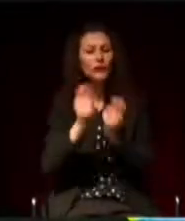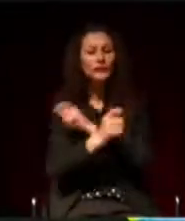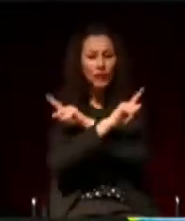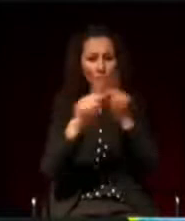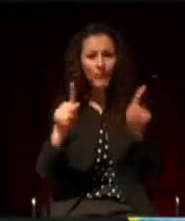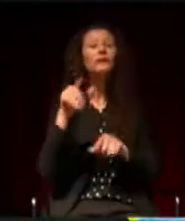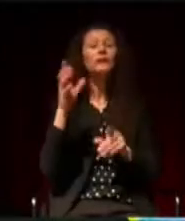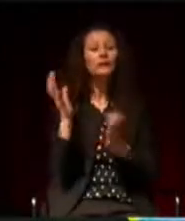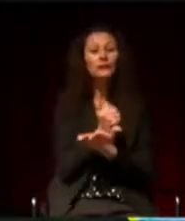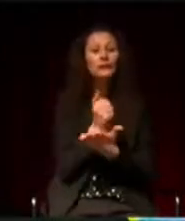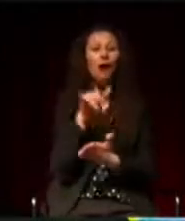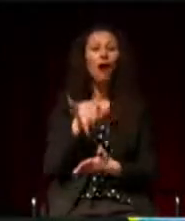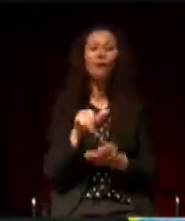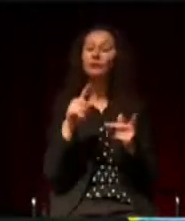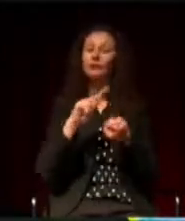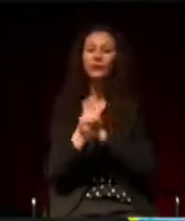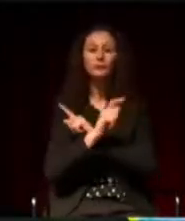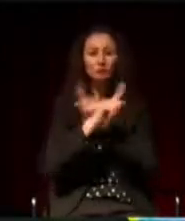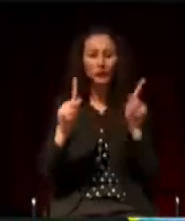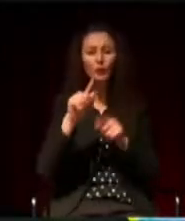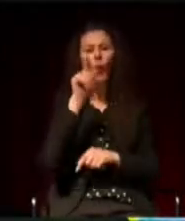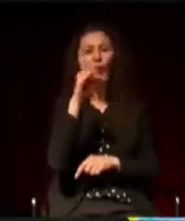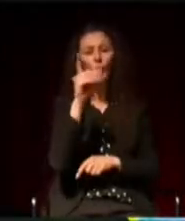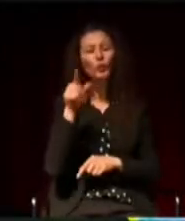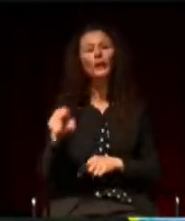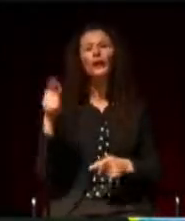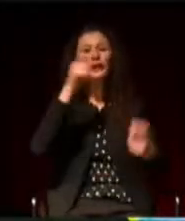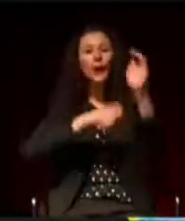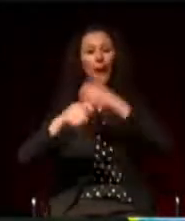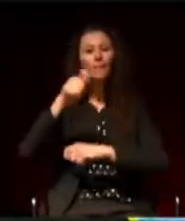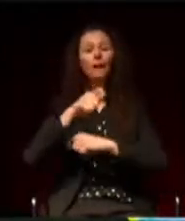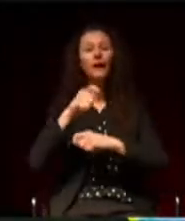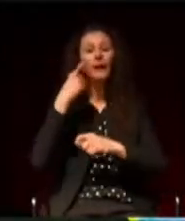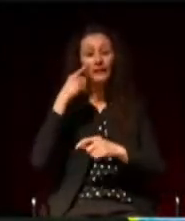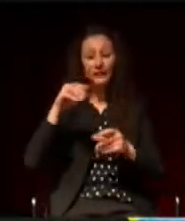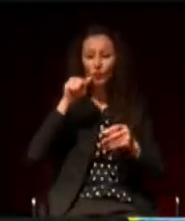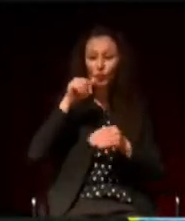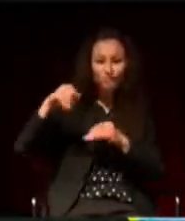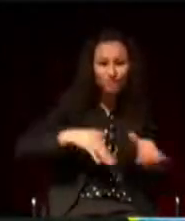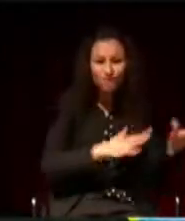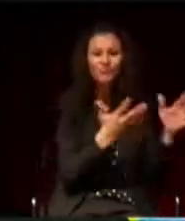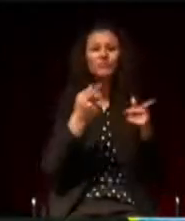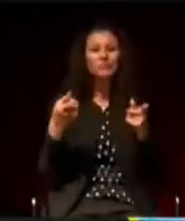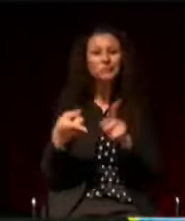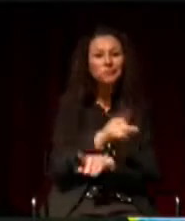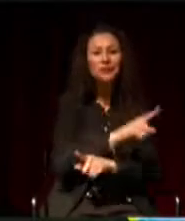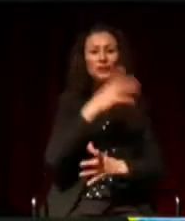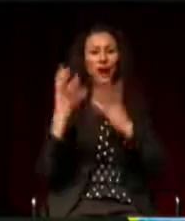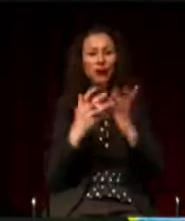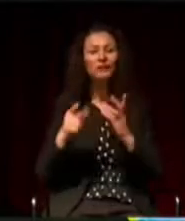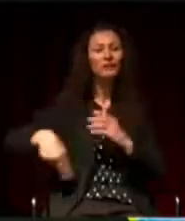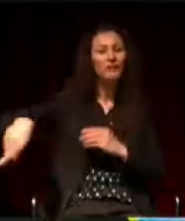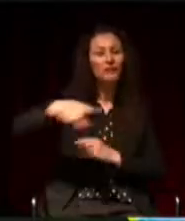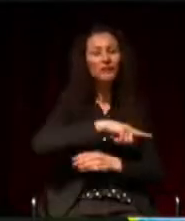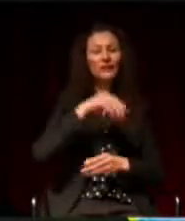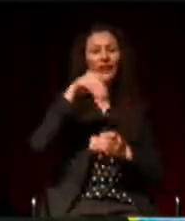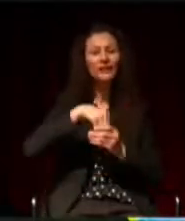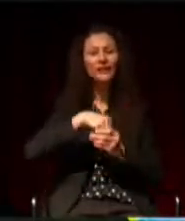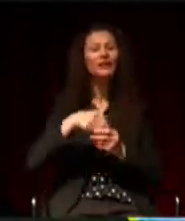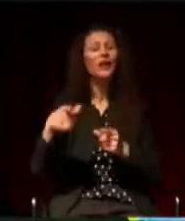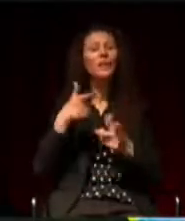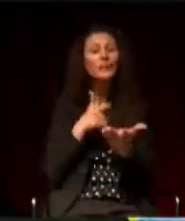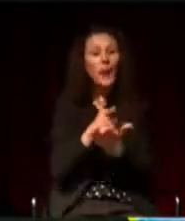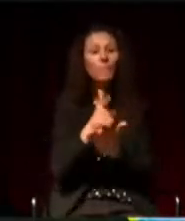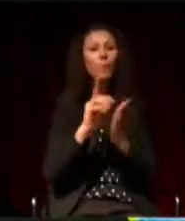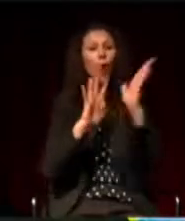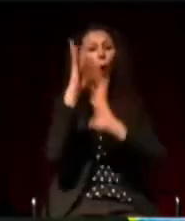kazanılmış hak oluşturmaz. 14. Bu usul ve esasların yapı yasaklı alan, heyelan alanı, taşkına maruz alan, kıyı alanı, tarımsal nitelikli